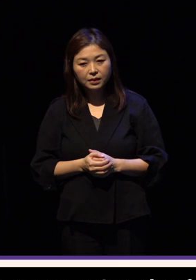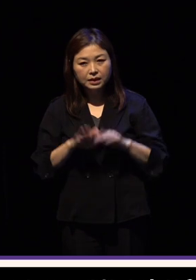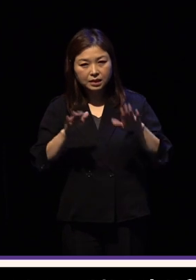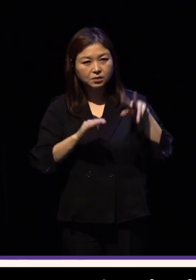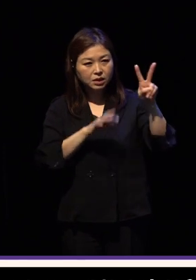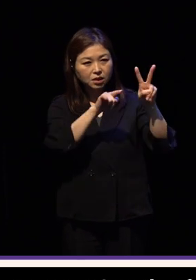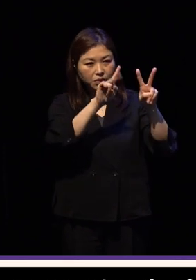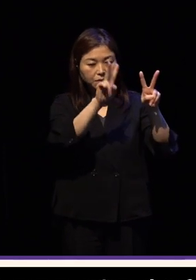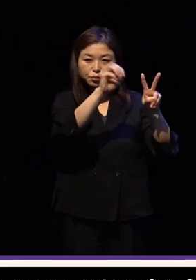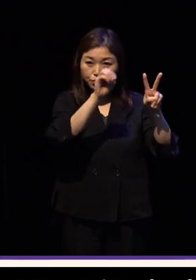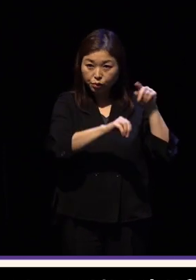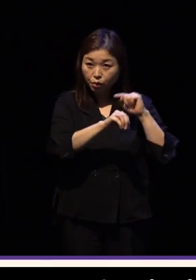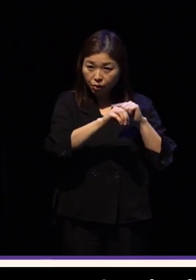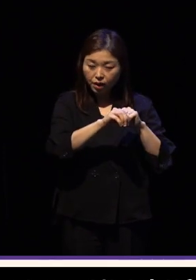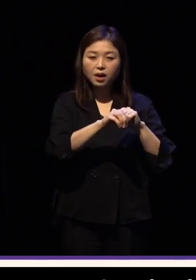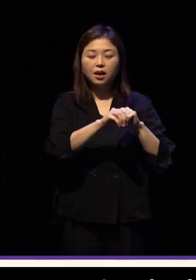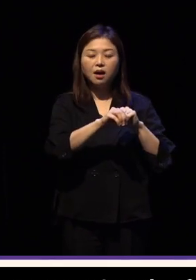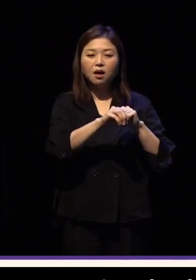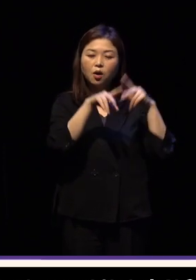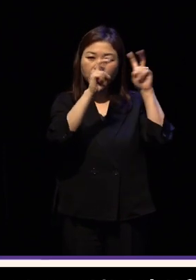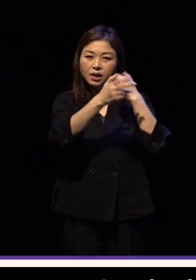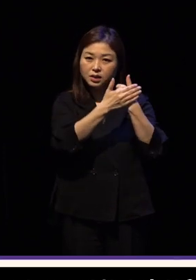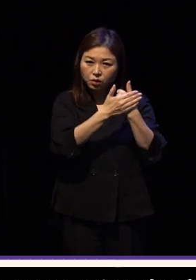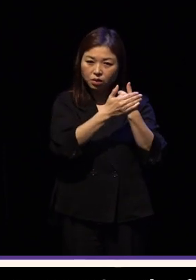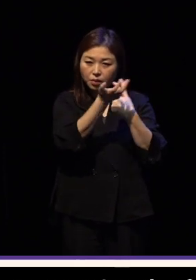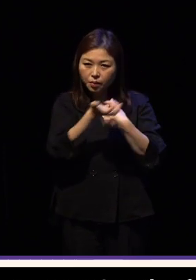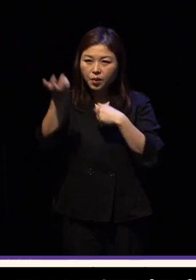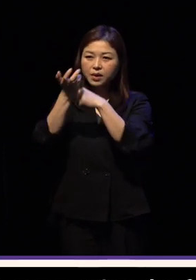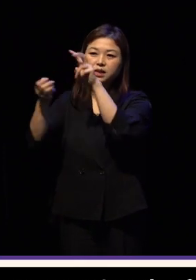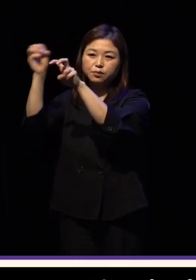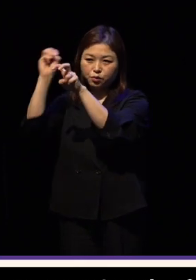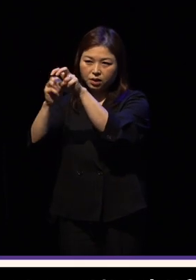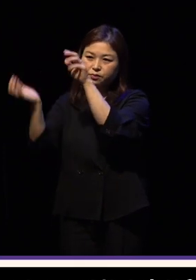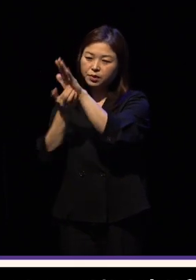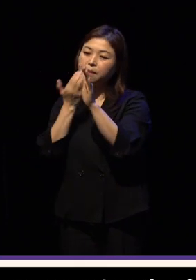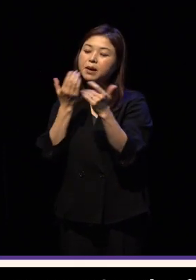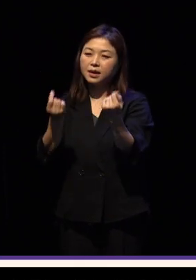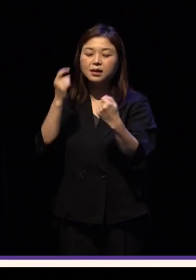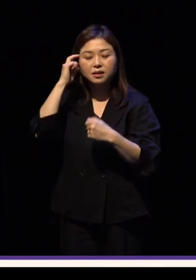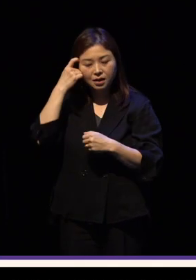목표를 가지고 좀 나가고 있다는 말씀을 드리면서 제 설명을 제